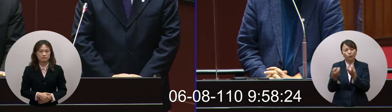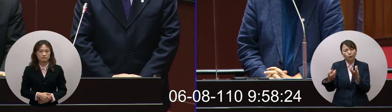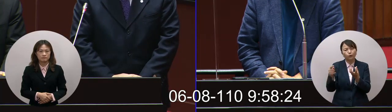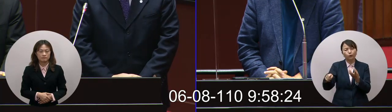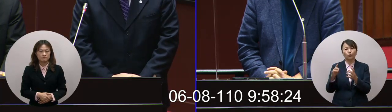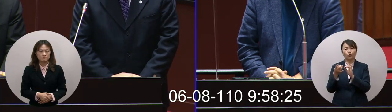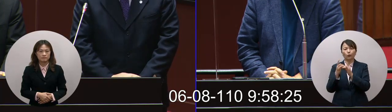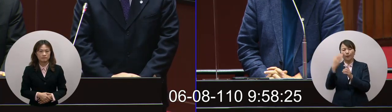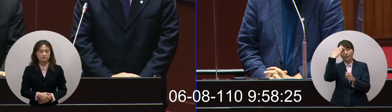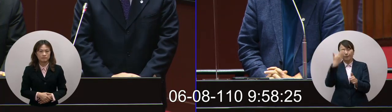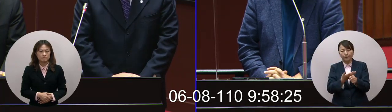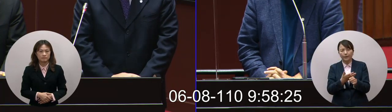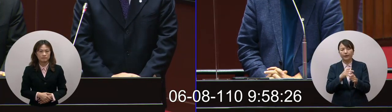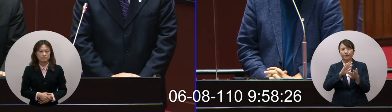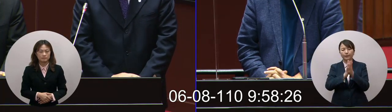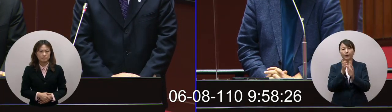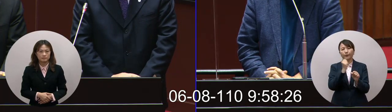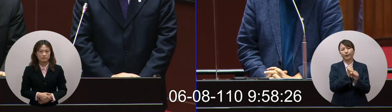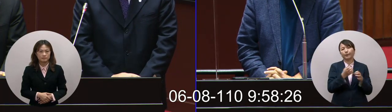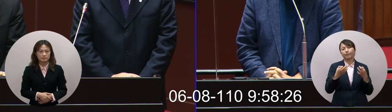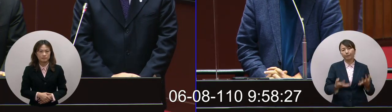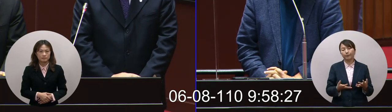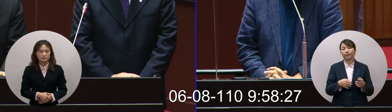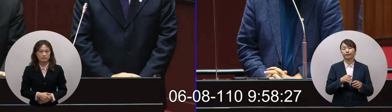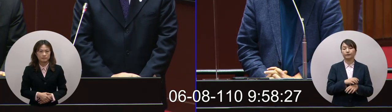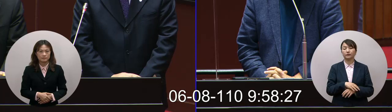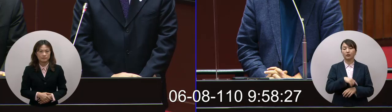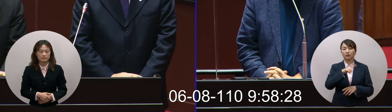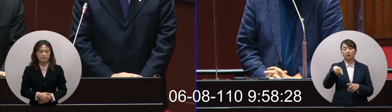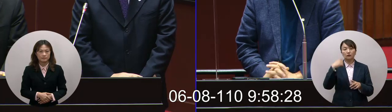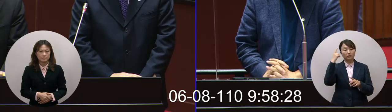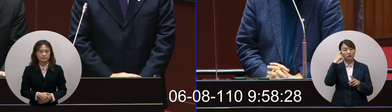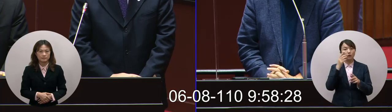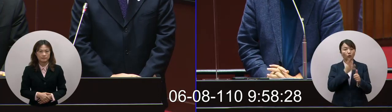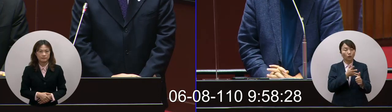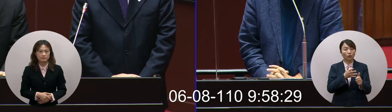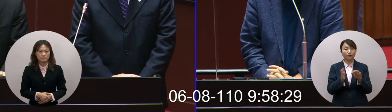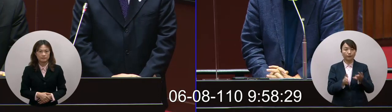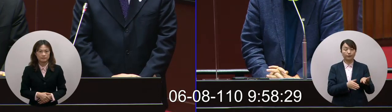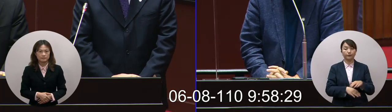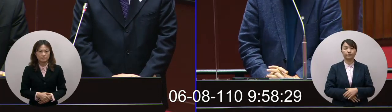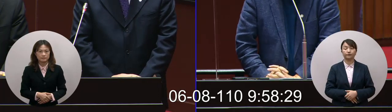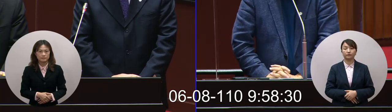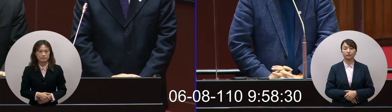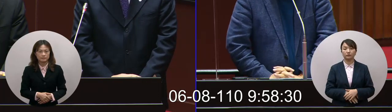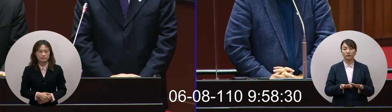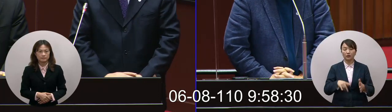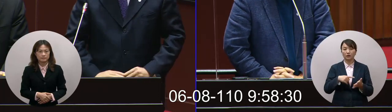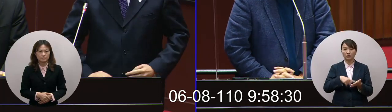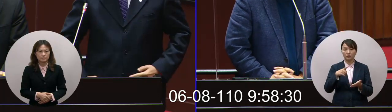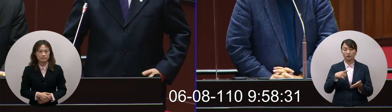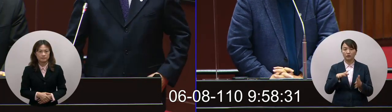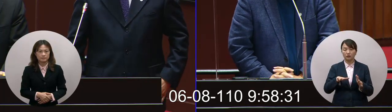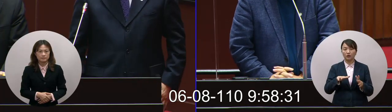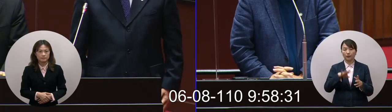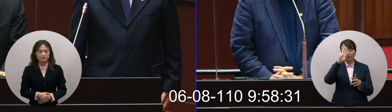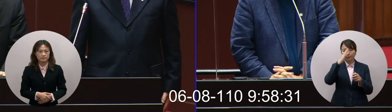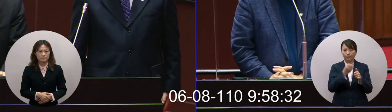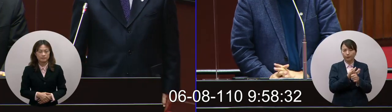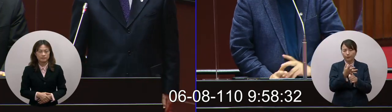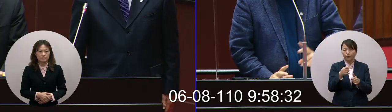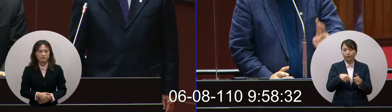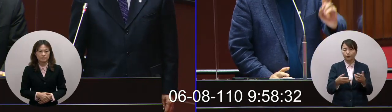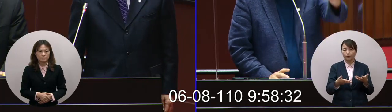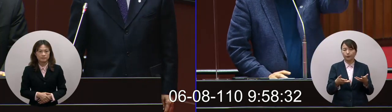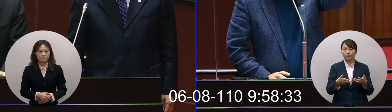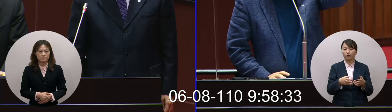后腿啊，让整个成效去打折扣啊。那我再来要来请教了，就是说院长，南极盖啊，这一波的一个疫情，我